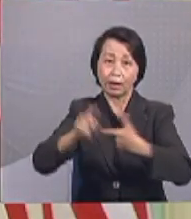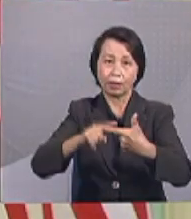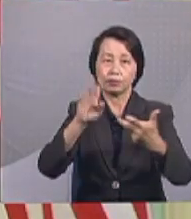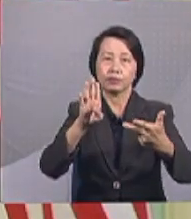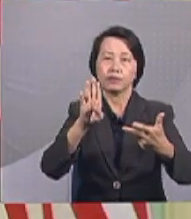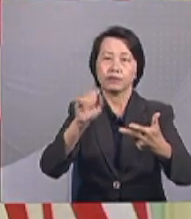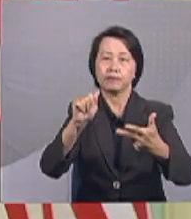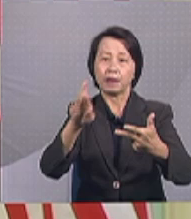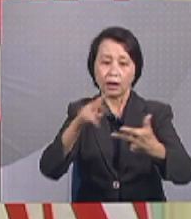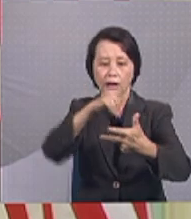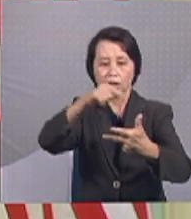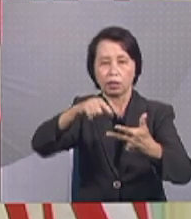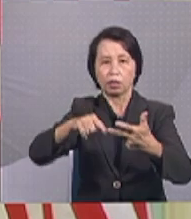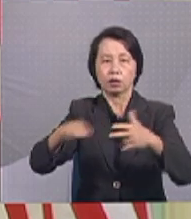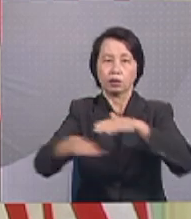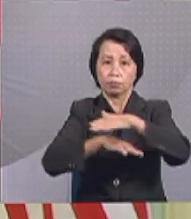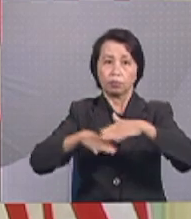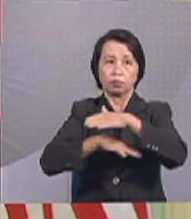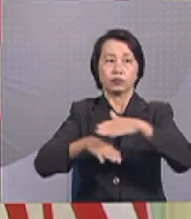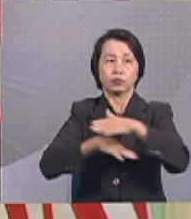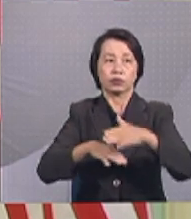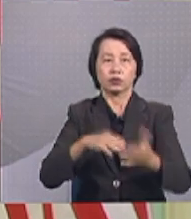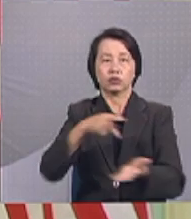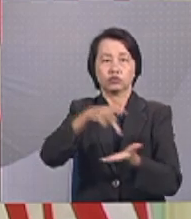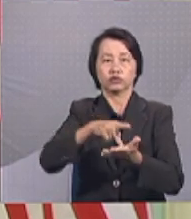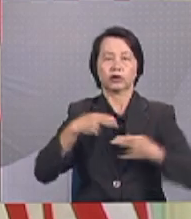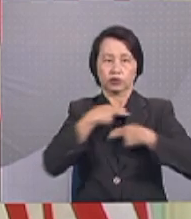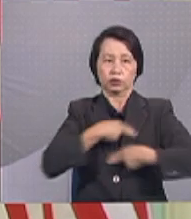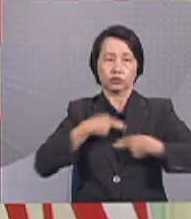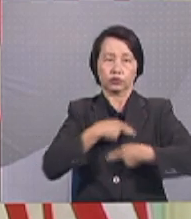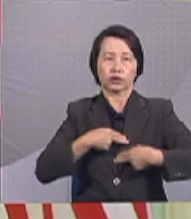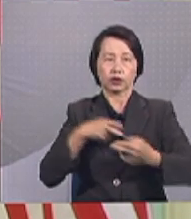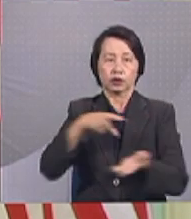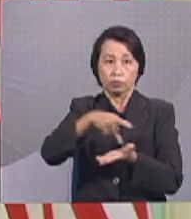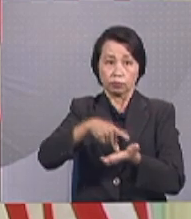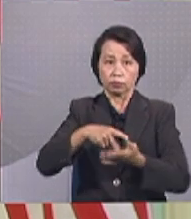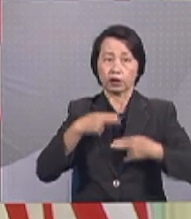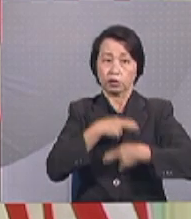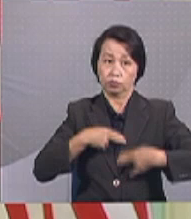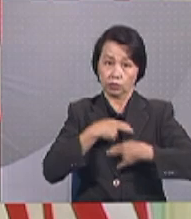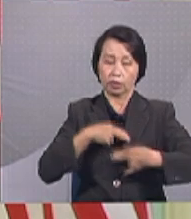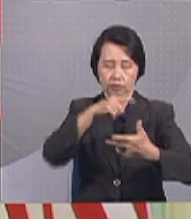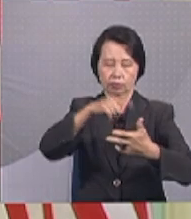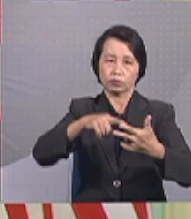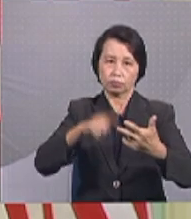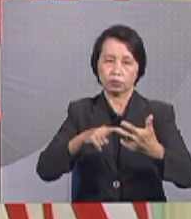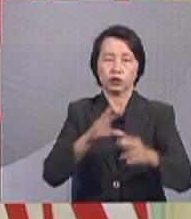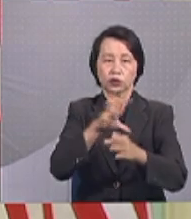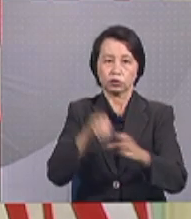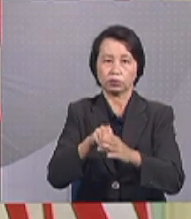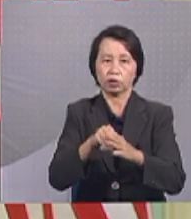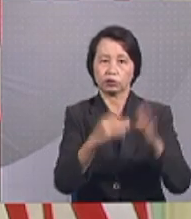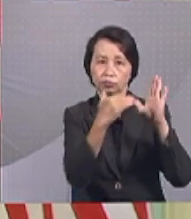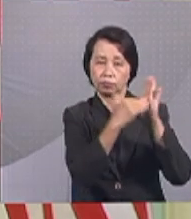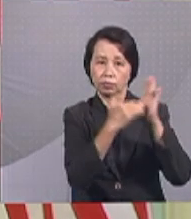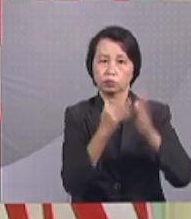bar, semuanya di bawah kategori pusat hiburan. Dan pusat hiburan termasuk di dalam senarai